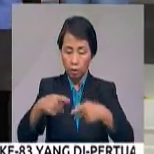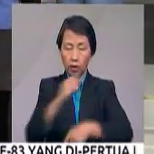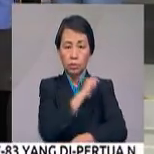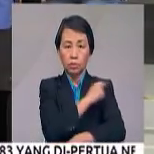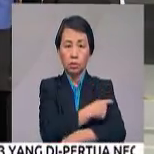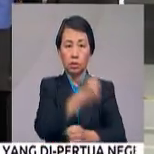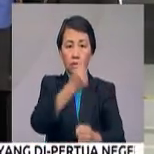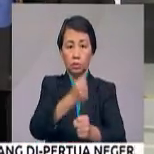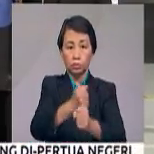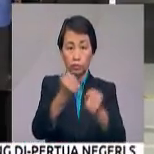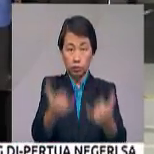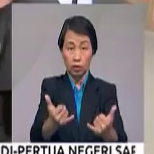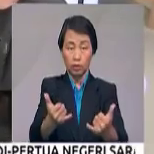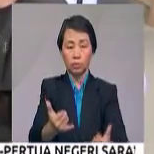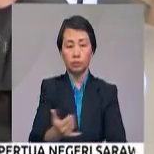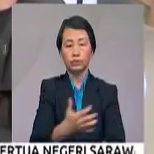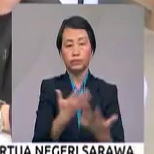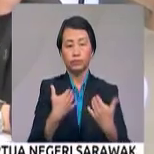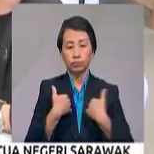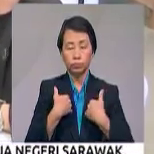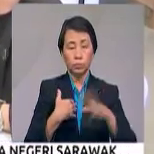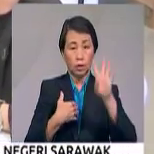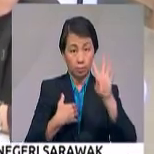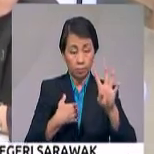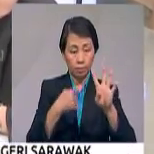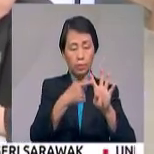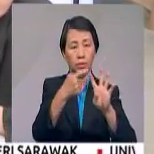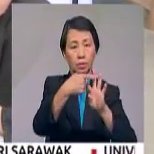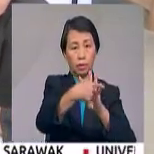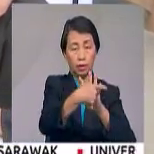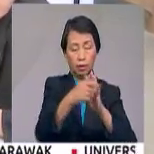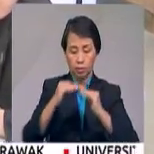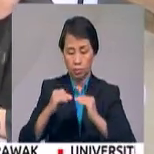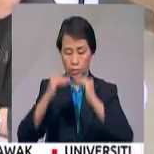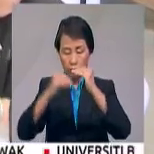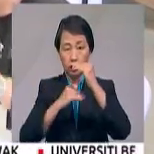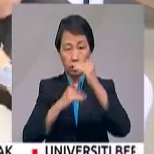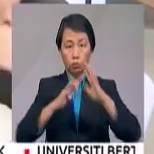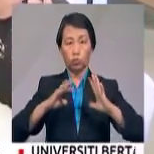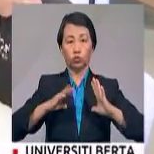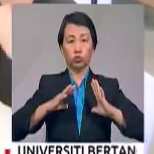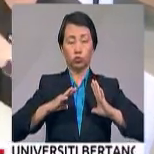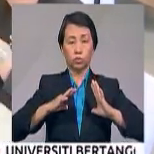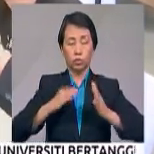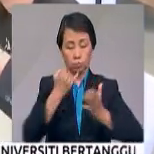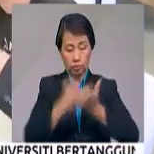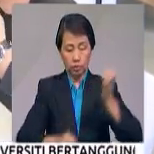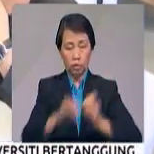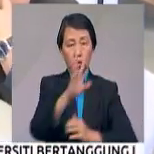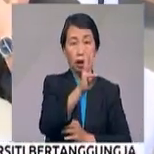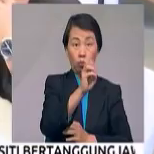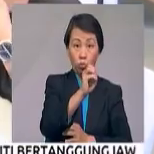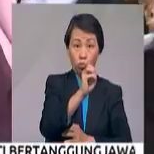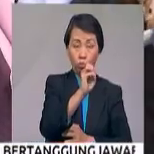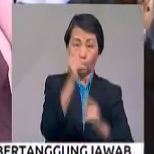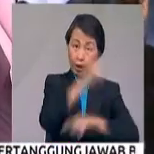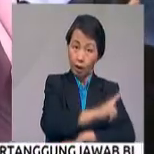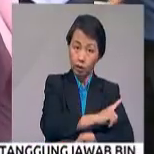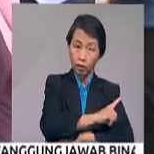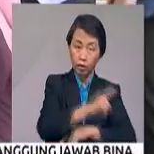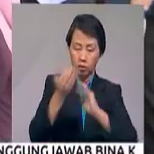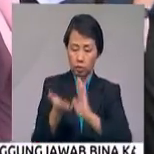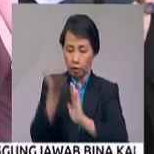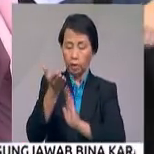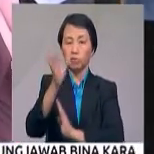kerja semasa. Kajian meliputi empat perkara, antaranya meningkatkan tempoh cuti bersalin daripada 60 hari kepada